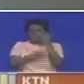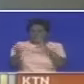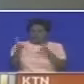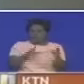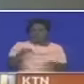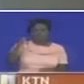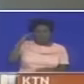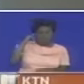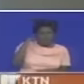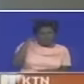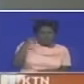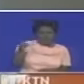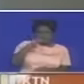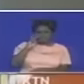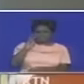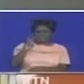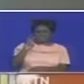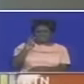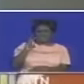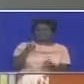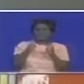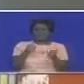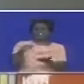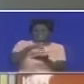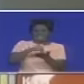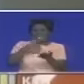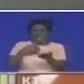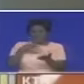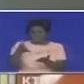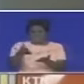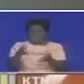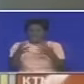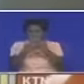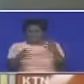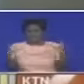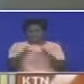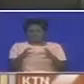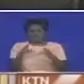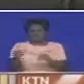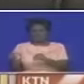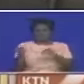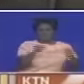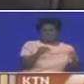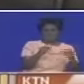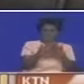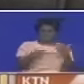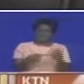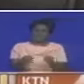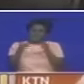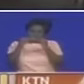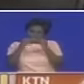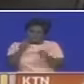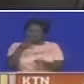call and we look around which center has that unit and we facilitate movement of that unit. Kama wewe ni